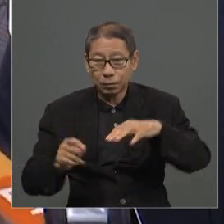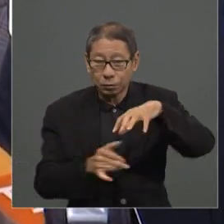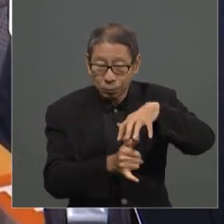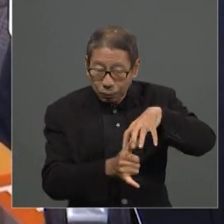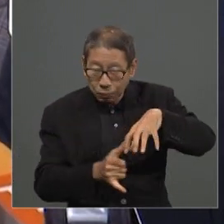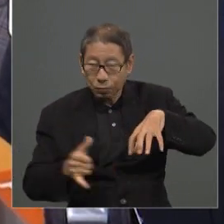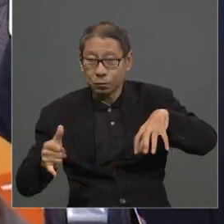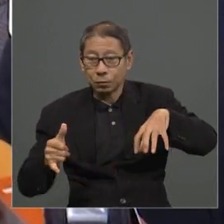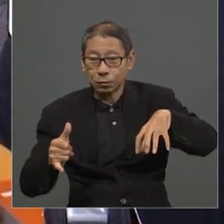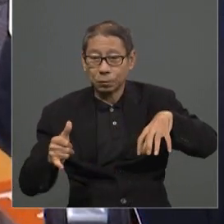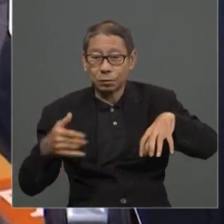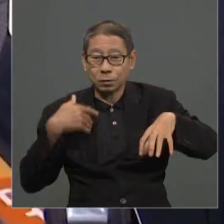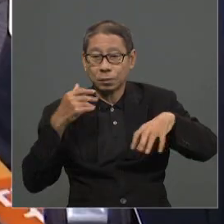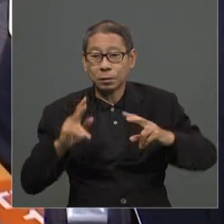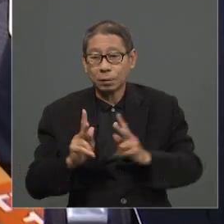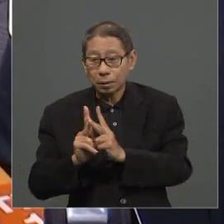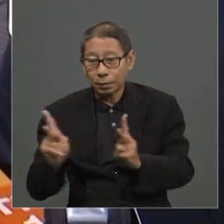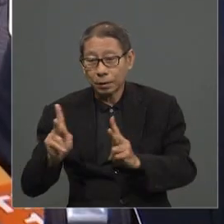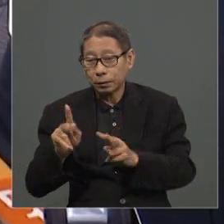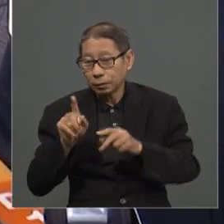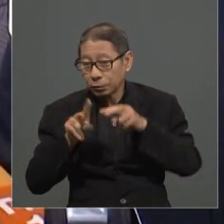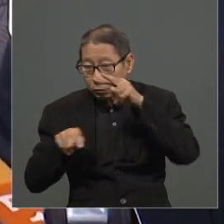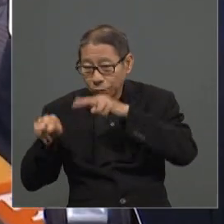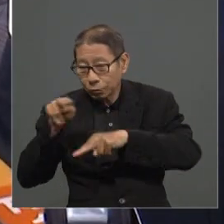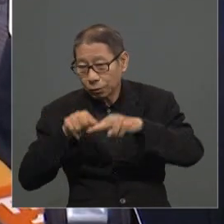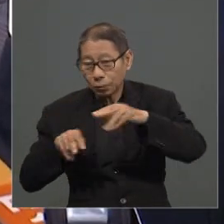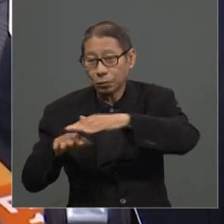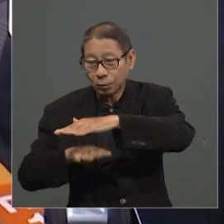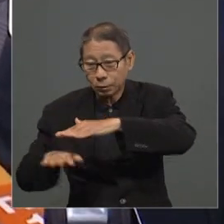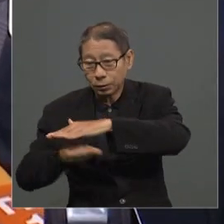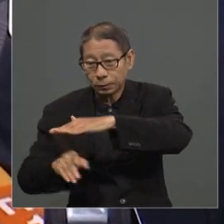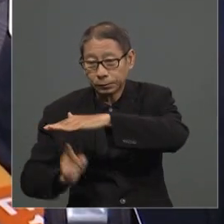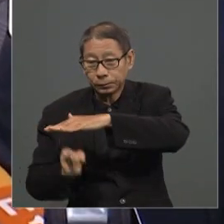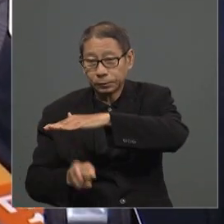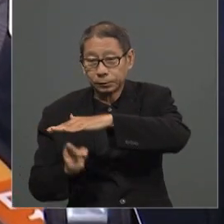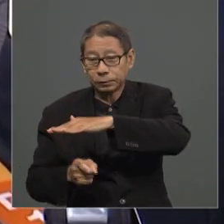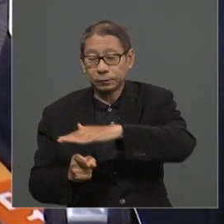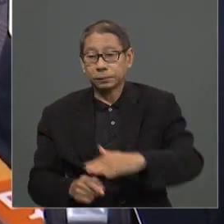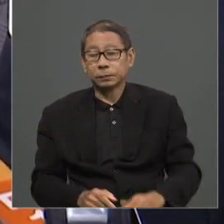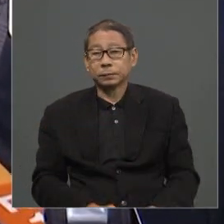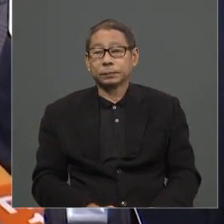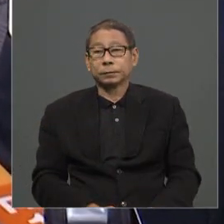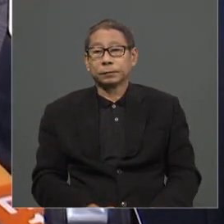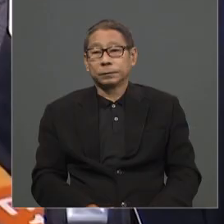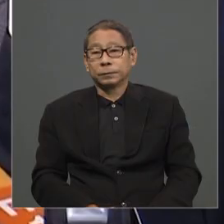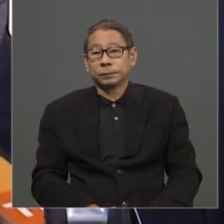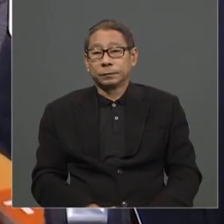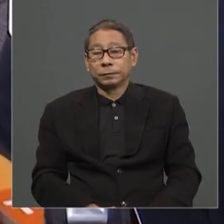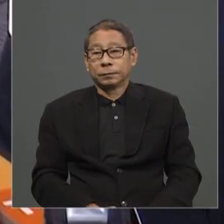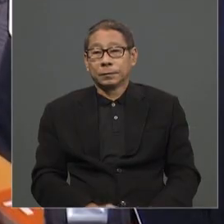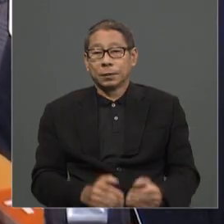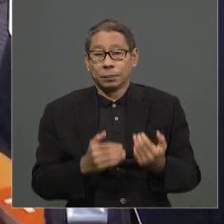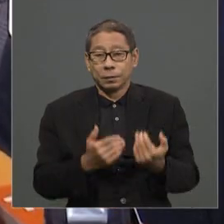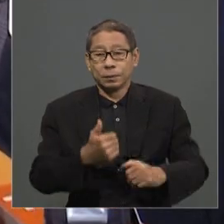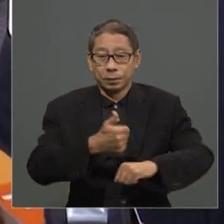เข้าแล้วก็ส่งคณะกรรมการสอบสวนเข้าไปตรวจสอบข้อเท็จจริงในพื้นที่ด้วยครับ คือวันนี้กรรมาธิการ